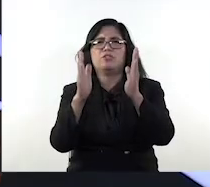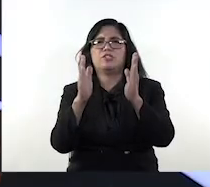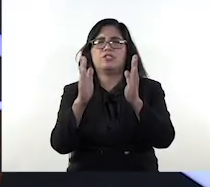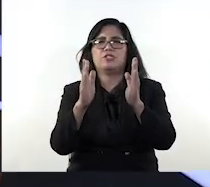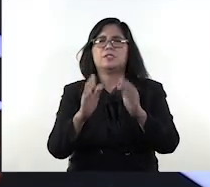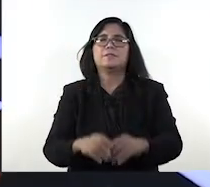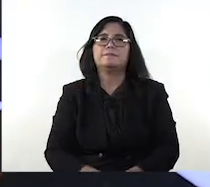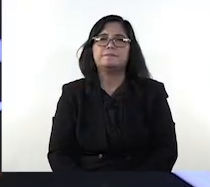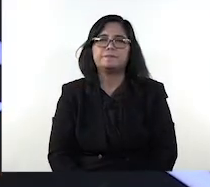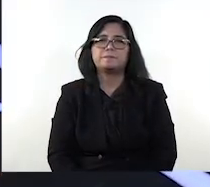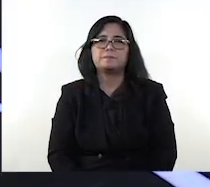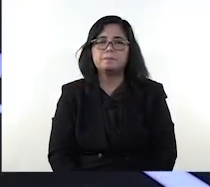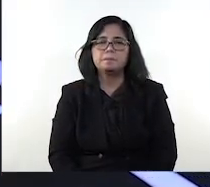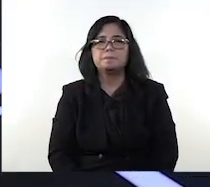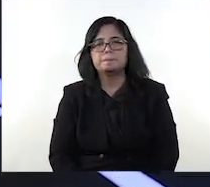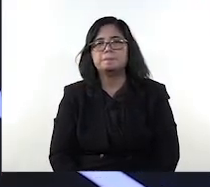hati